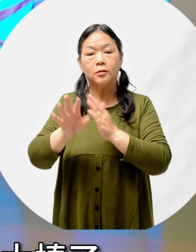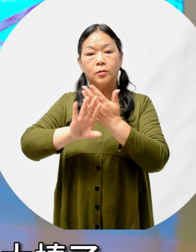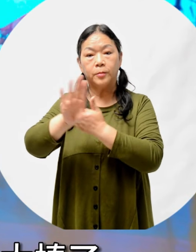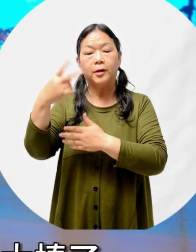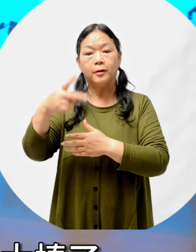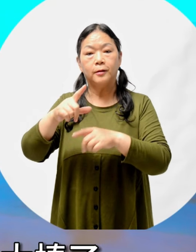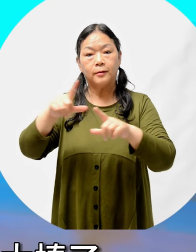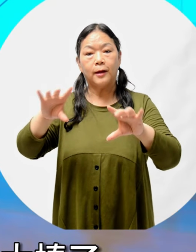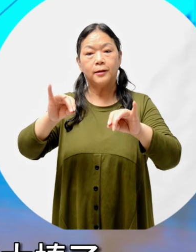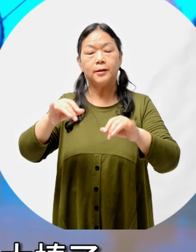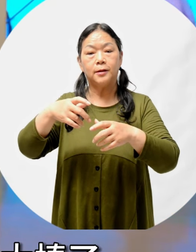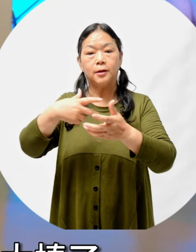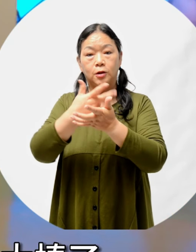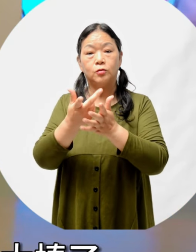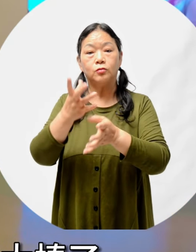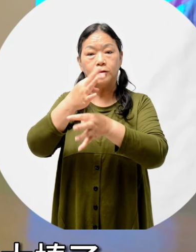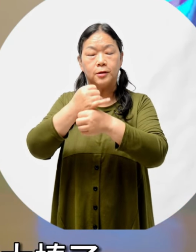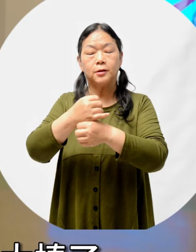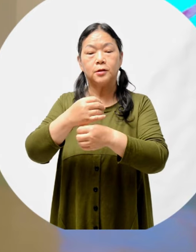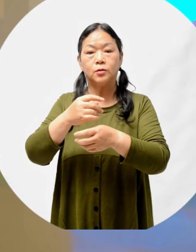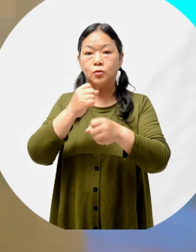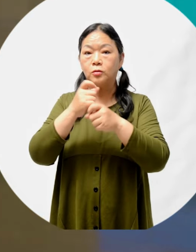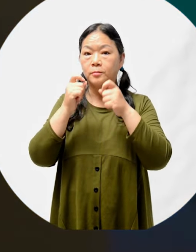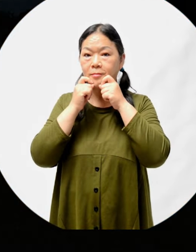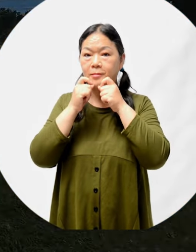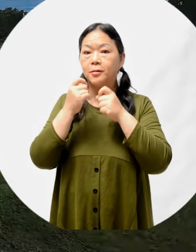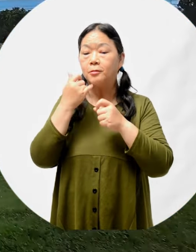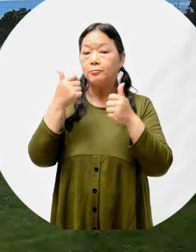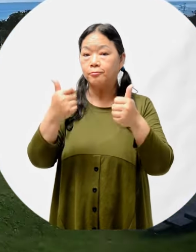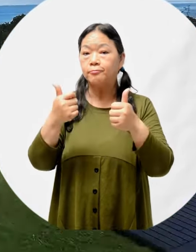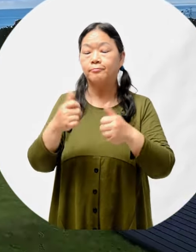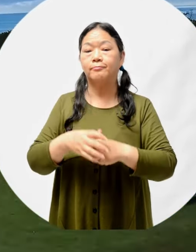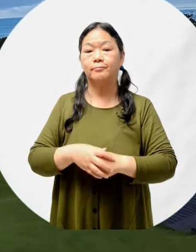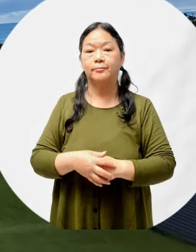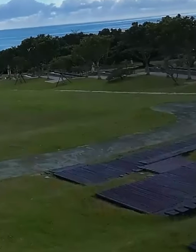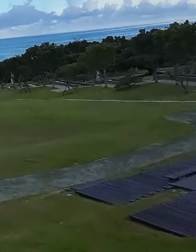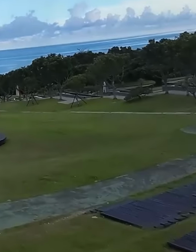还有大地艺术节的装置艺术作品，真是太棒了。